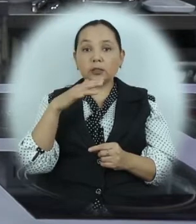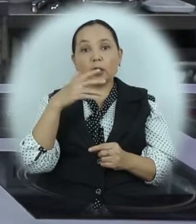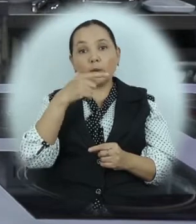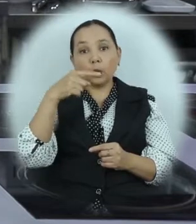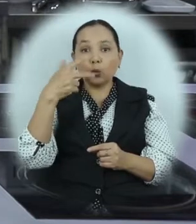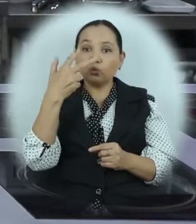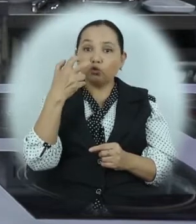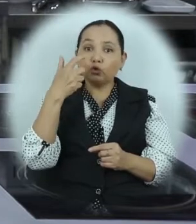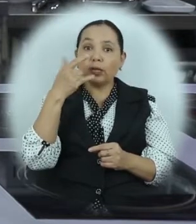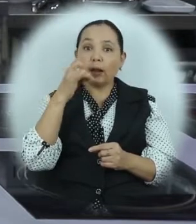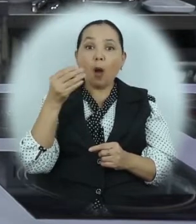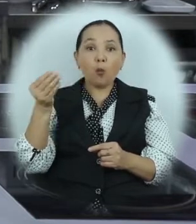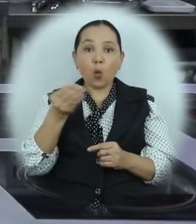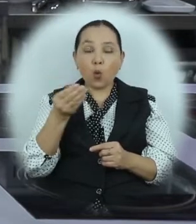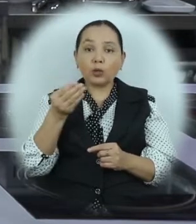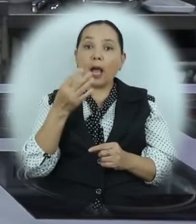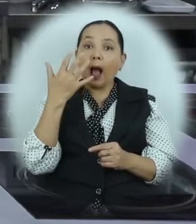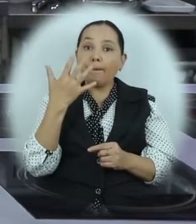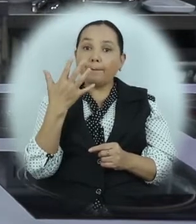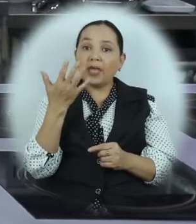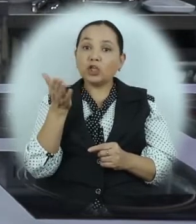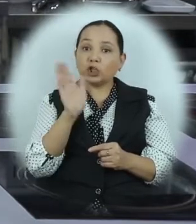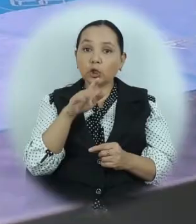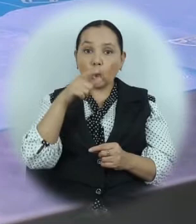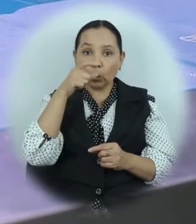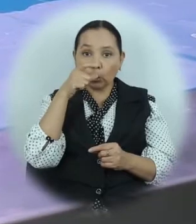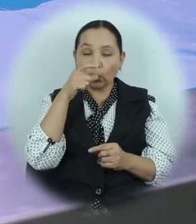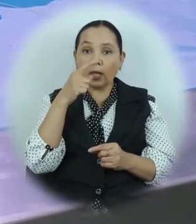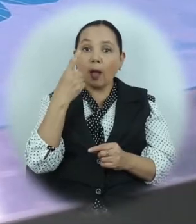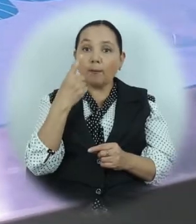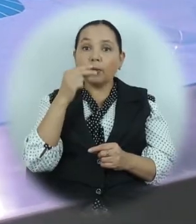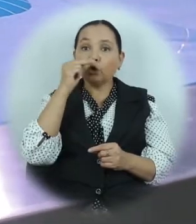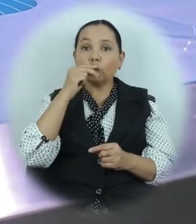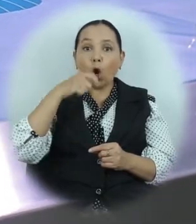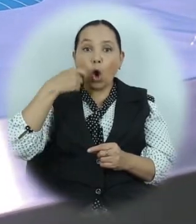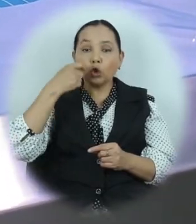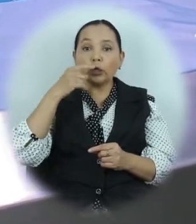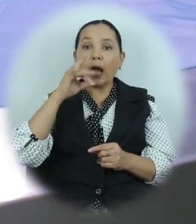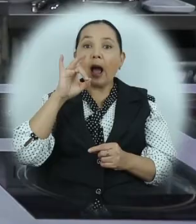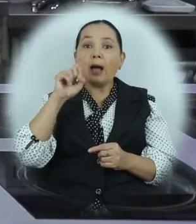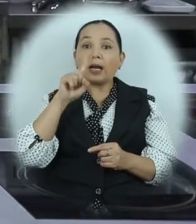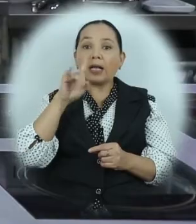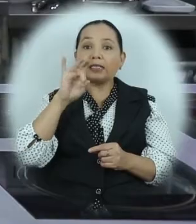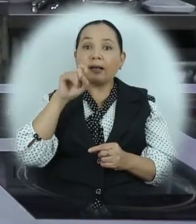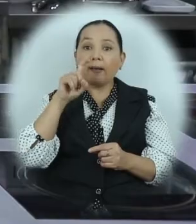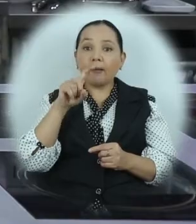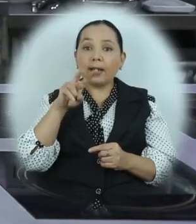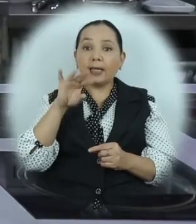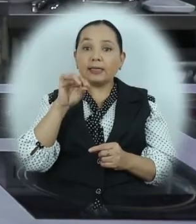250-300 g un, 5 ta dona tuxum, 1 choy qoshiqda razdrixitel